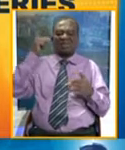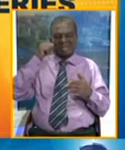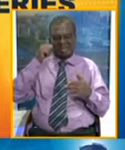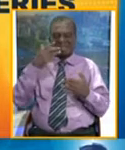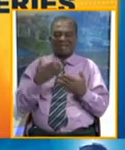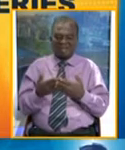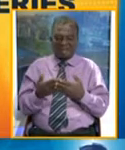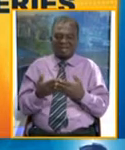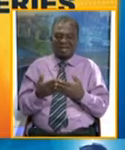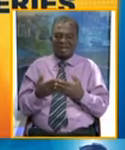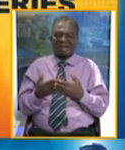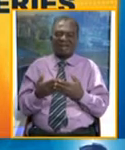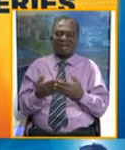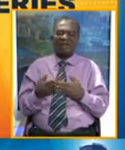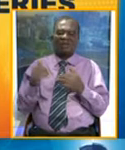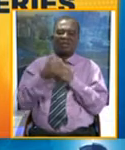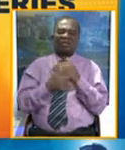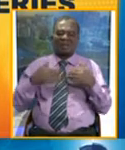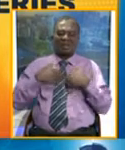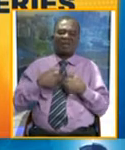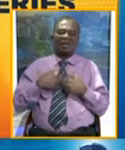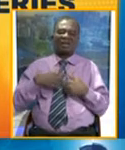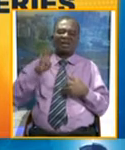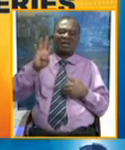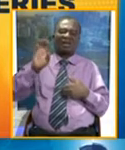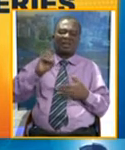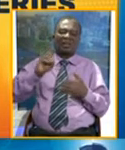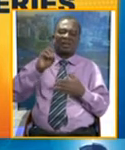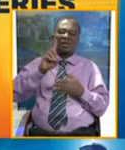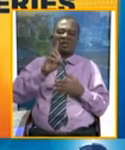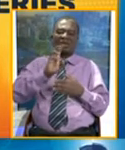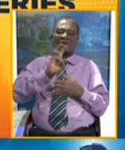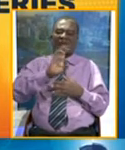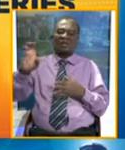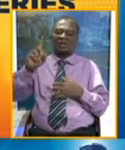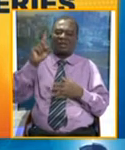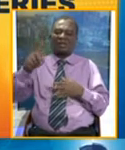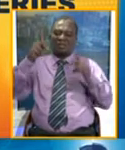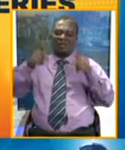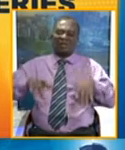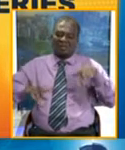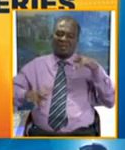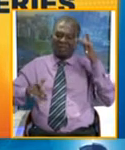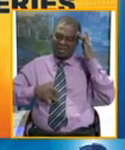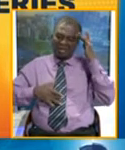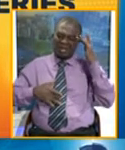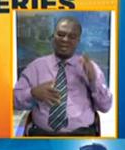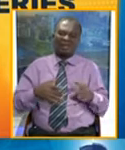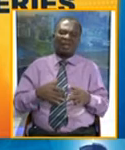l'Hygiène publique. Le pays dénombre actuellement 40 601 cas confirmés de